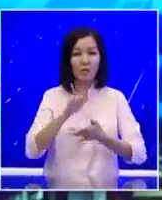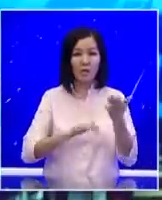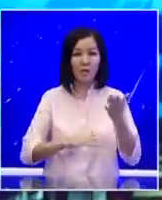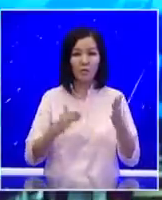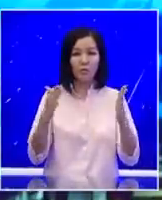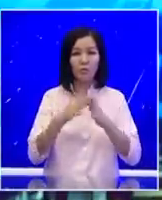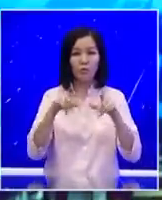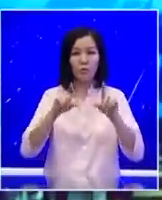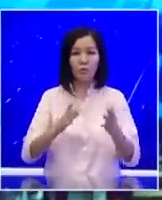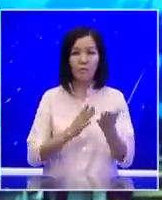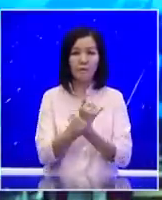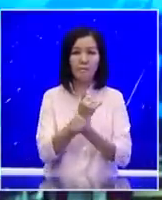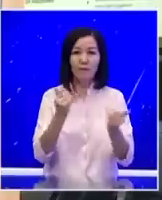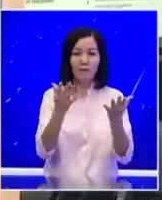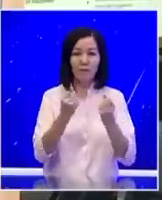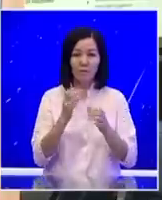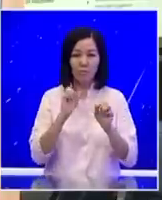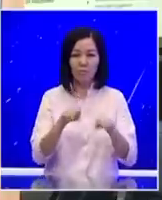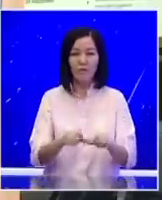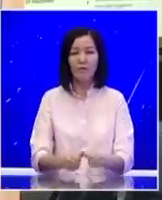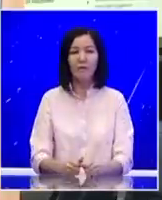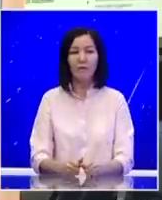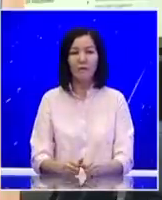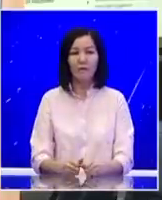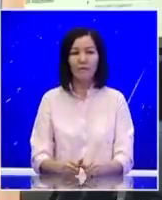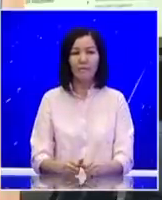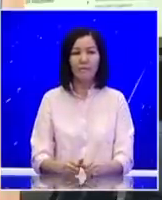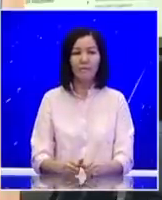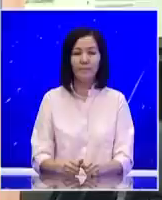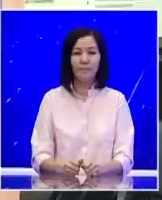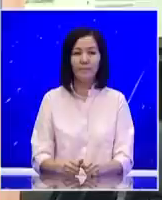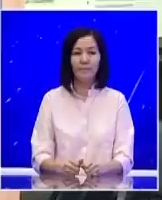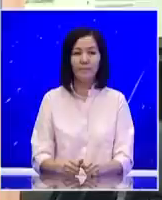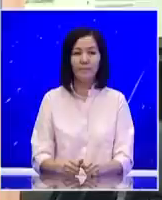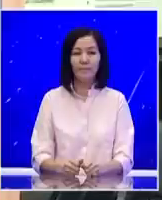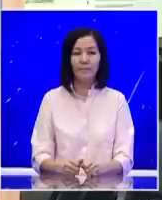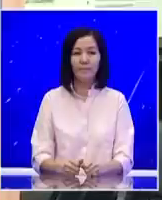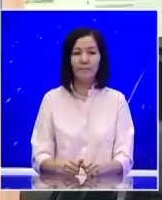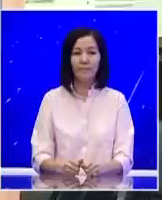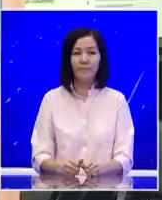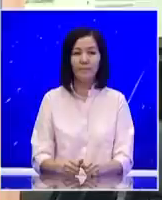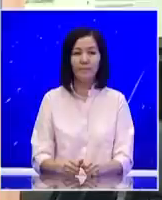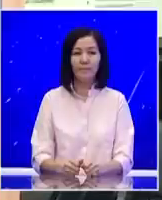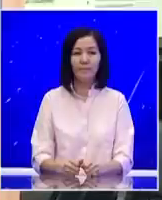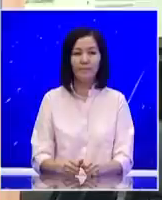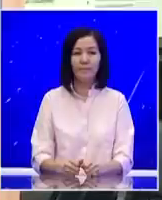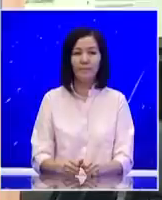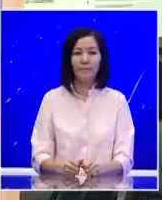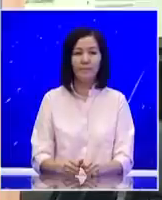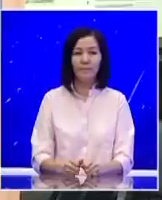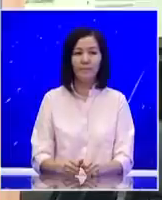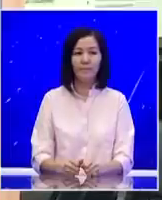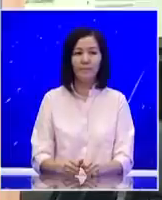тұрып қызмет көрсетіп жатыр. Телефон заходите на Play Market либо App Store,